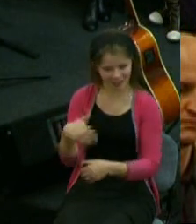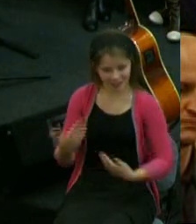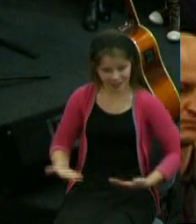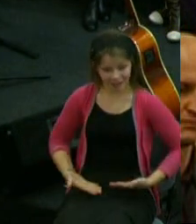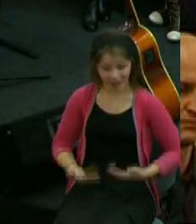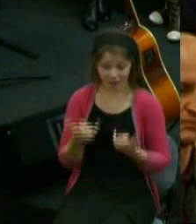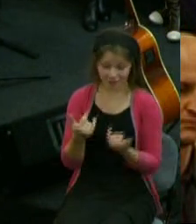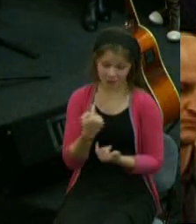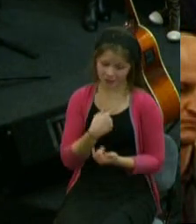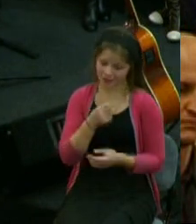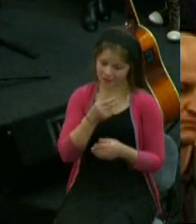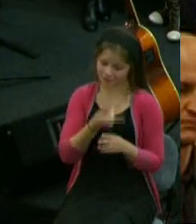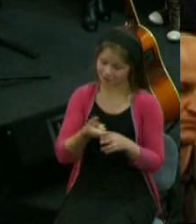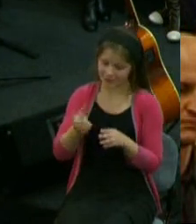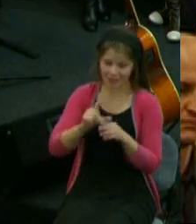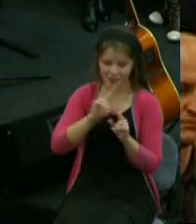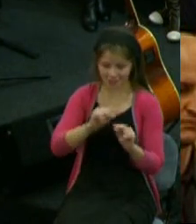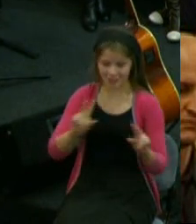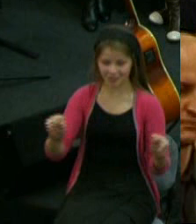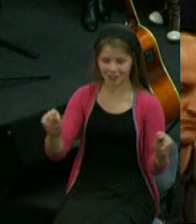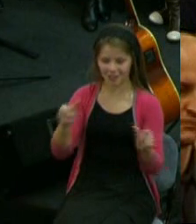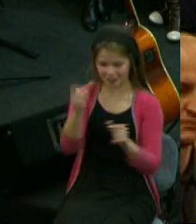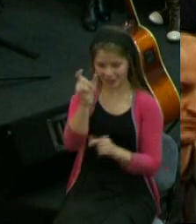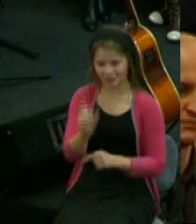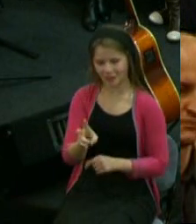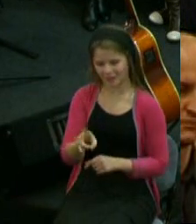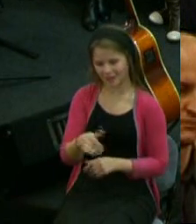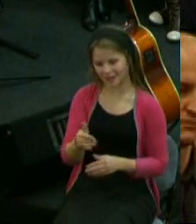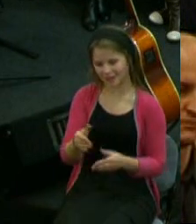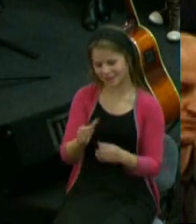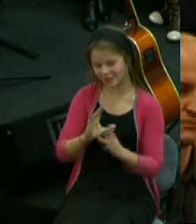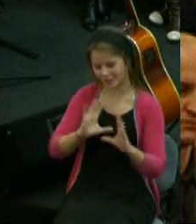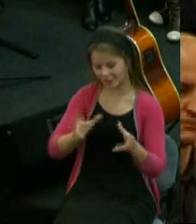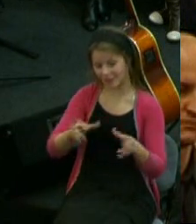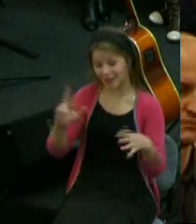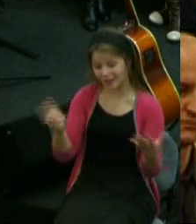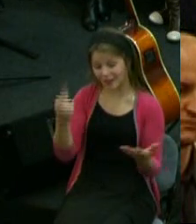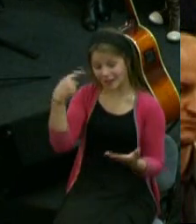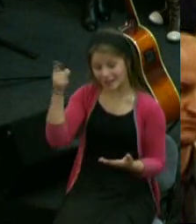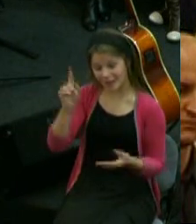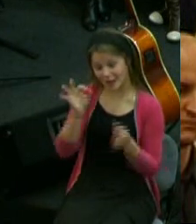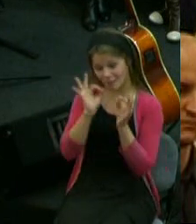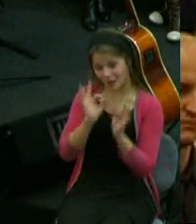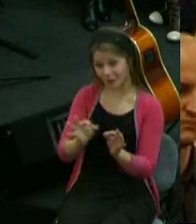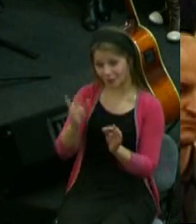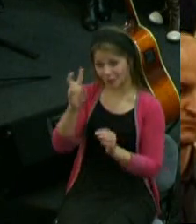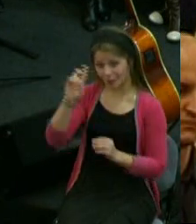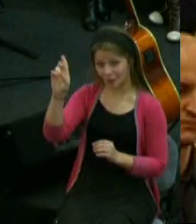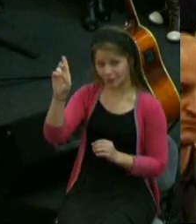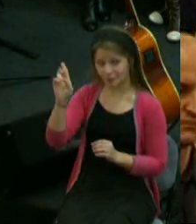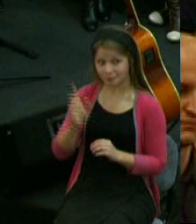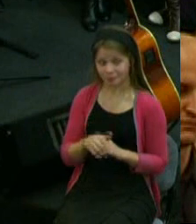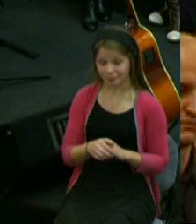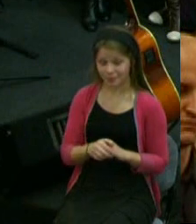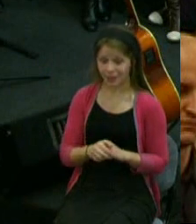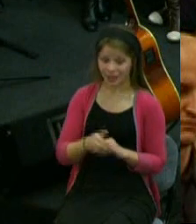самі найщасливіші люди на землі, які знаємо правду Божу, брати і сестри. І хай би ми цінили це в нашому житті, в долі